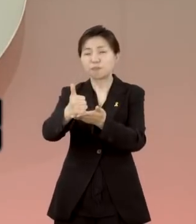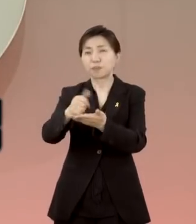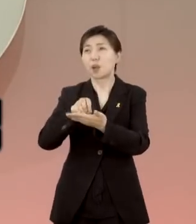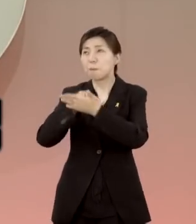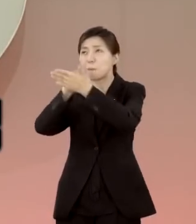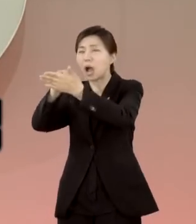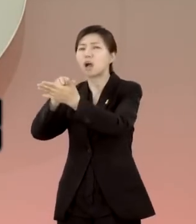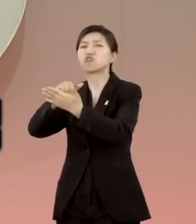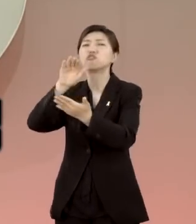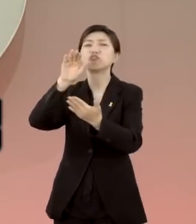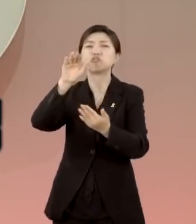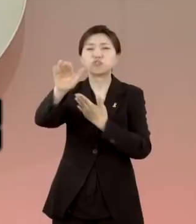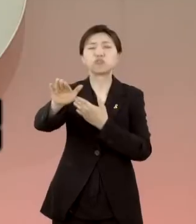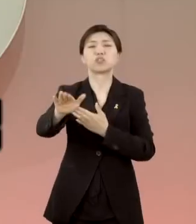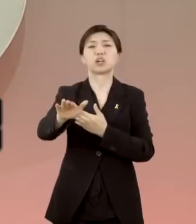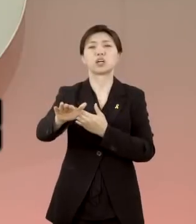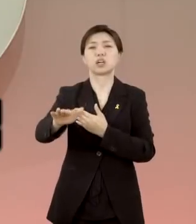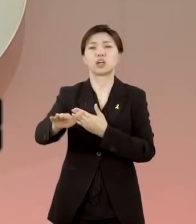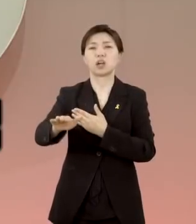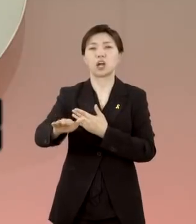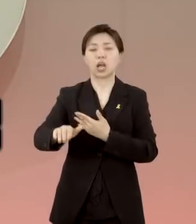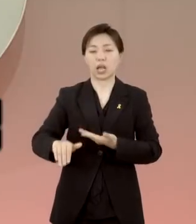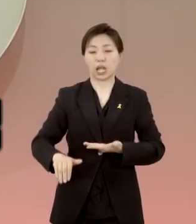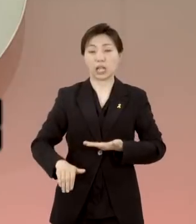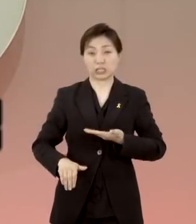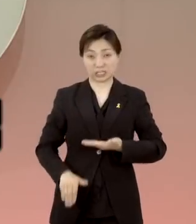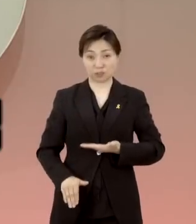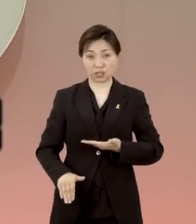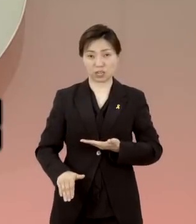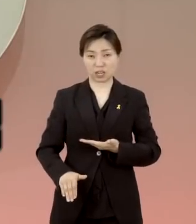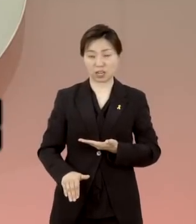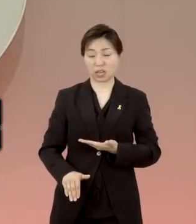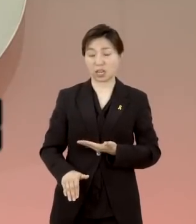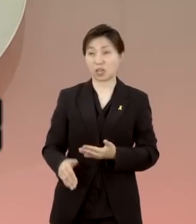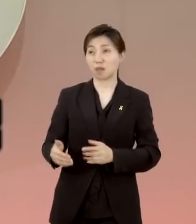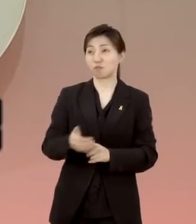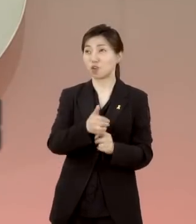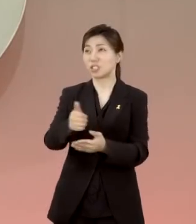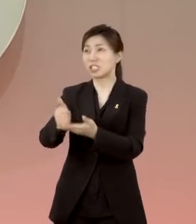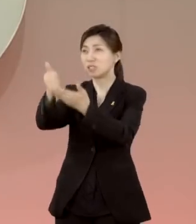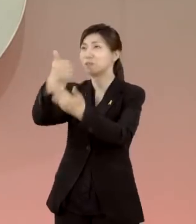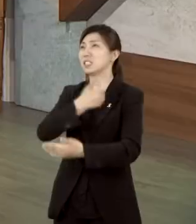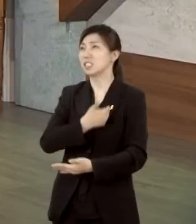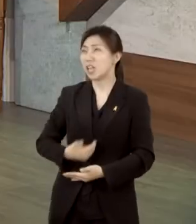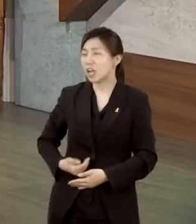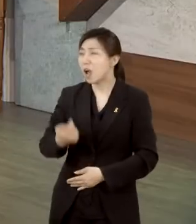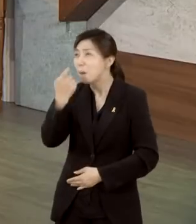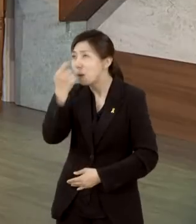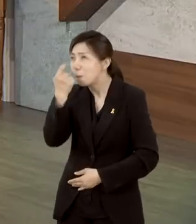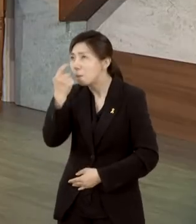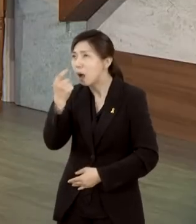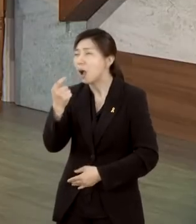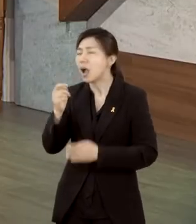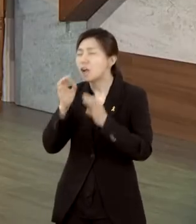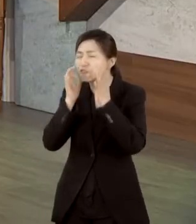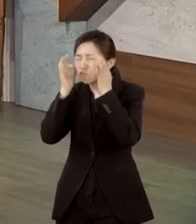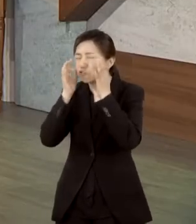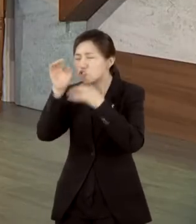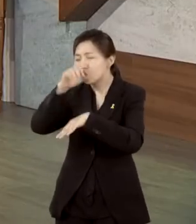이번 생에 거룩한 성자 아라하니 됩니다 와